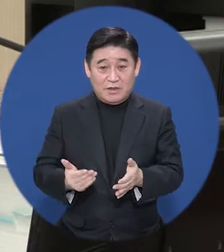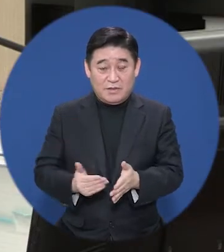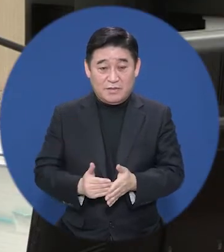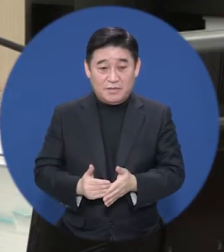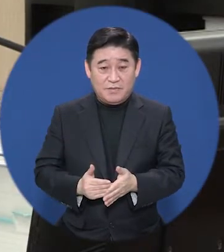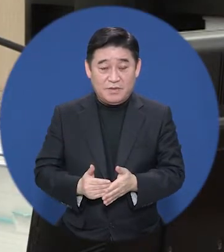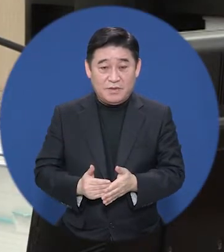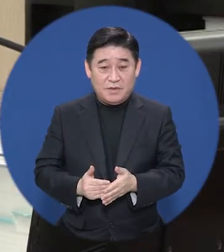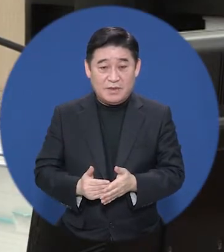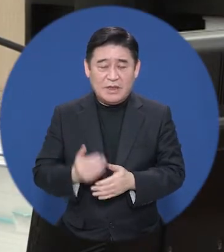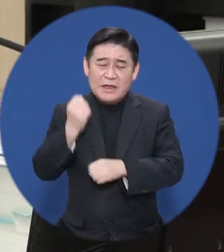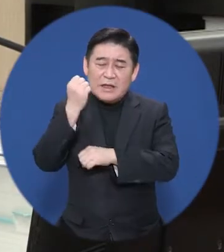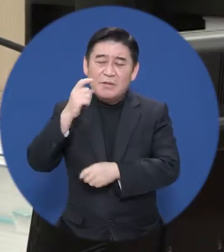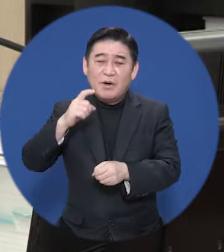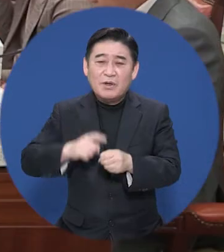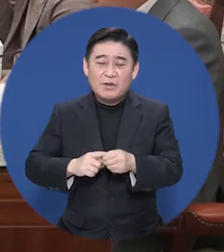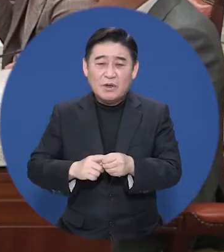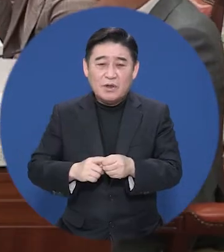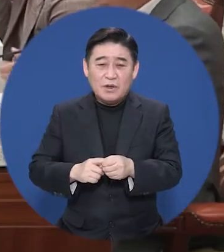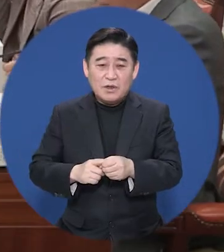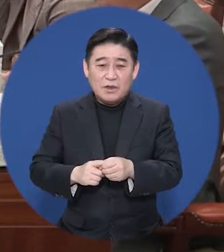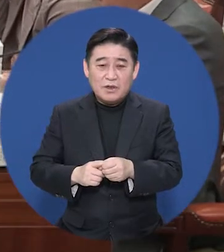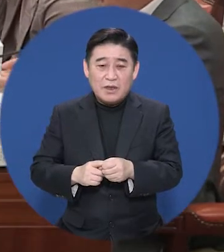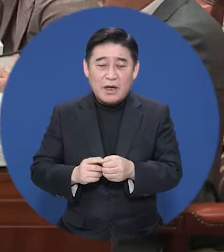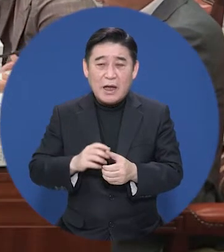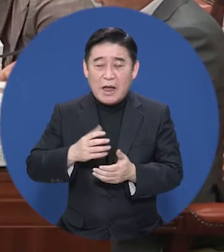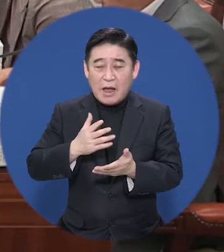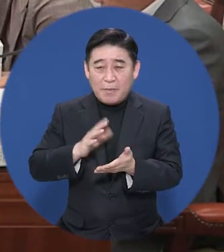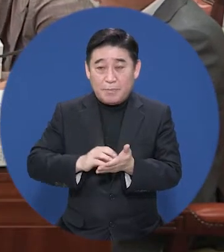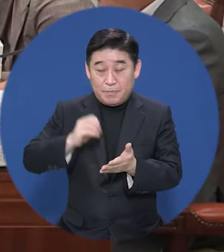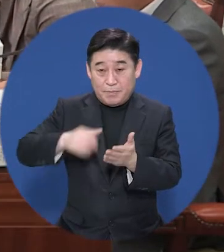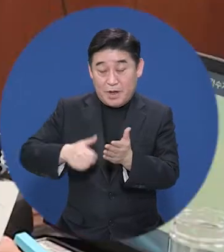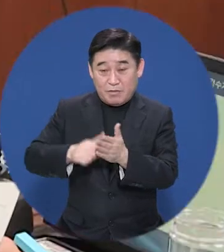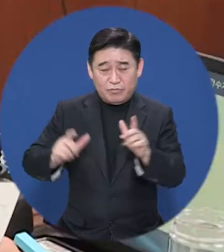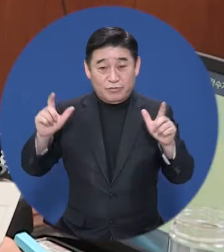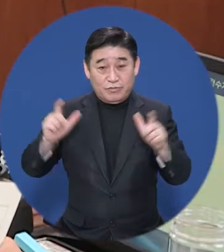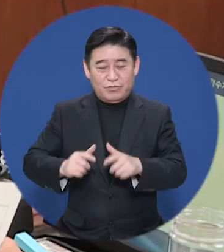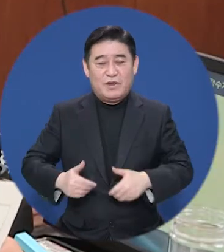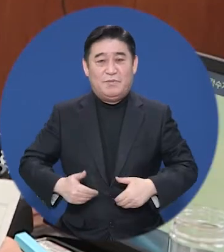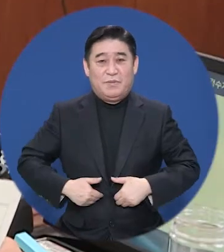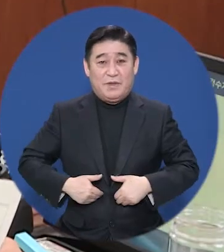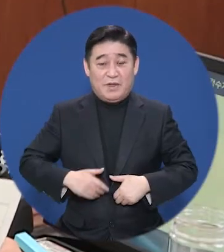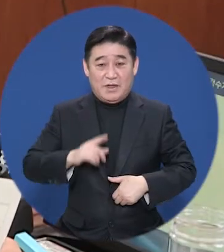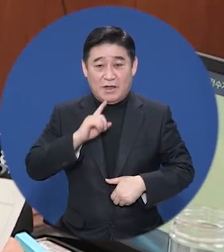지적하며 기본적으로 발생원을 감량시킬 필요가 있다고 지적했습니다.